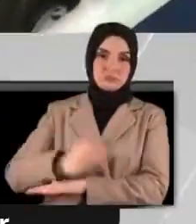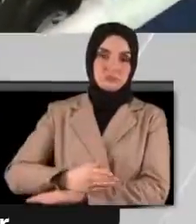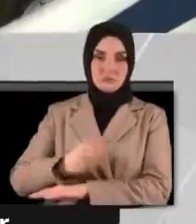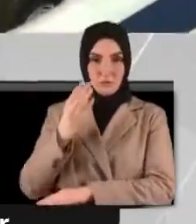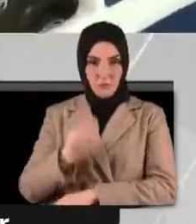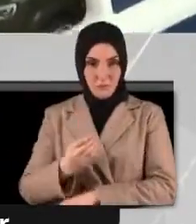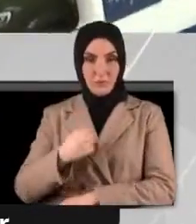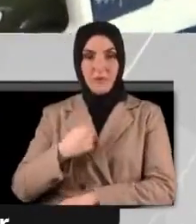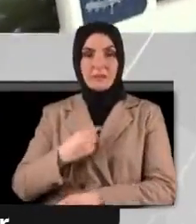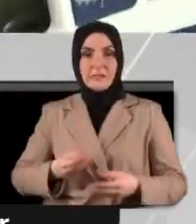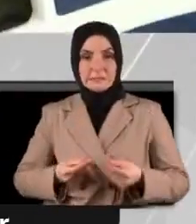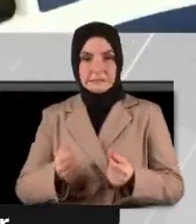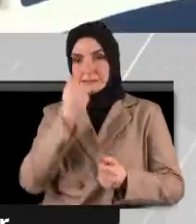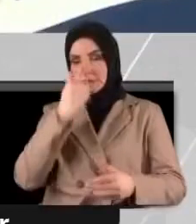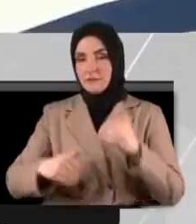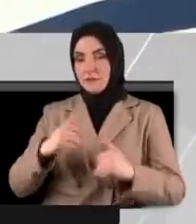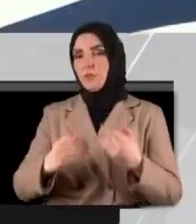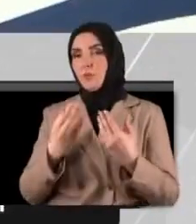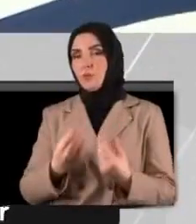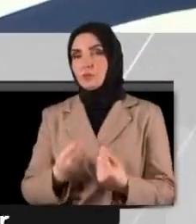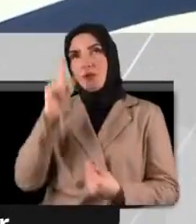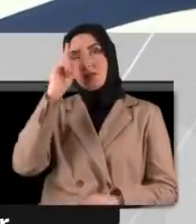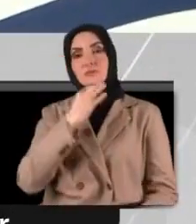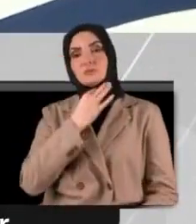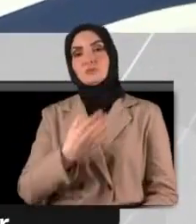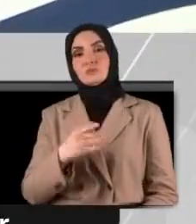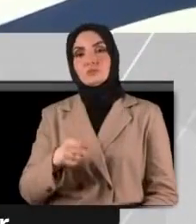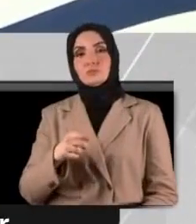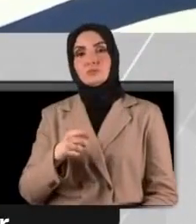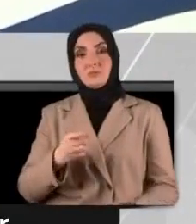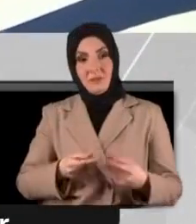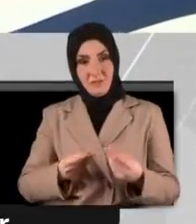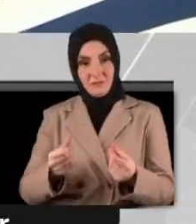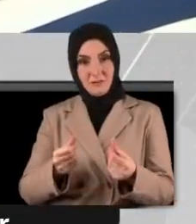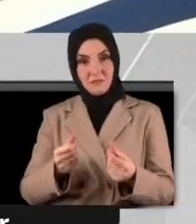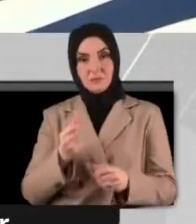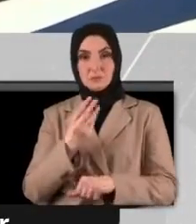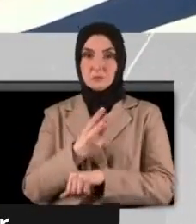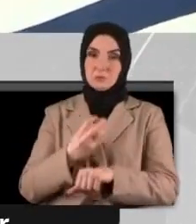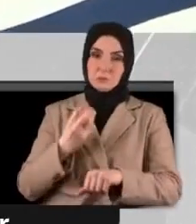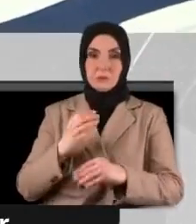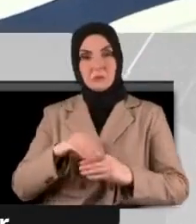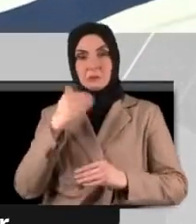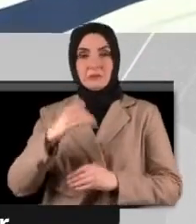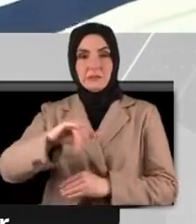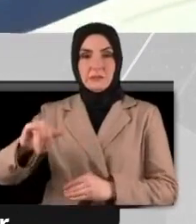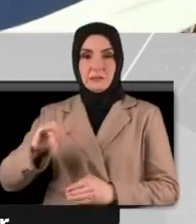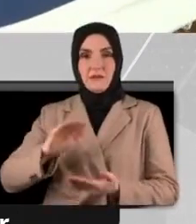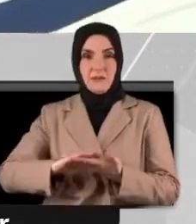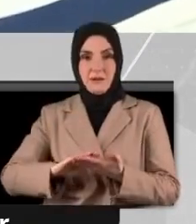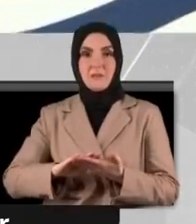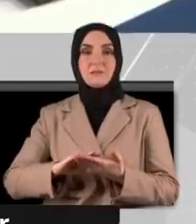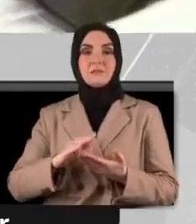oldu. Allah'a şükür o enkazdan bir 3 saat sonra çevredeki arkadaşlarımın, dostlarımın yardımıyla